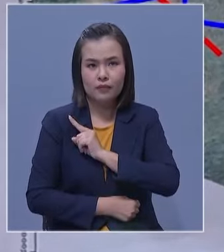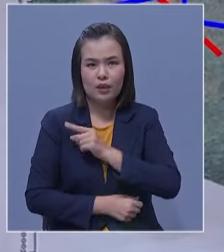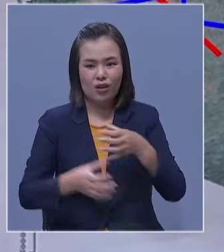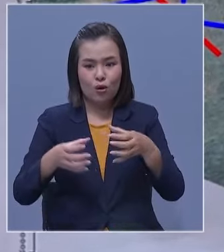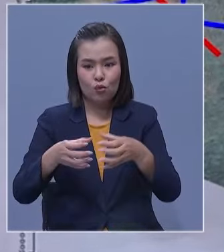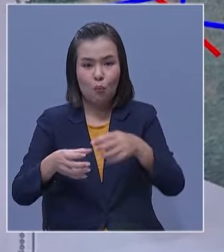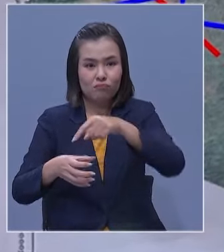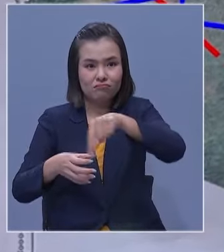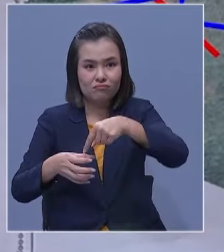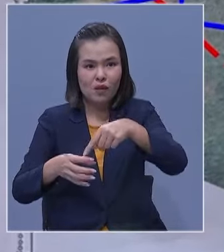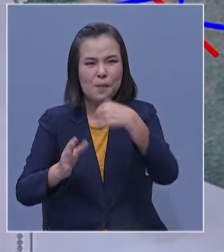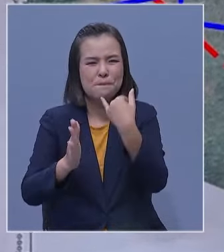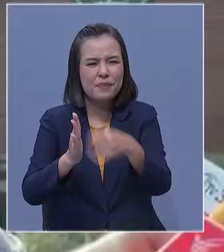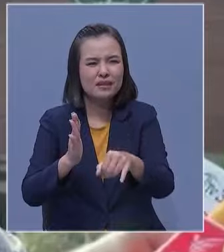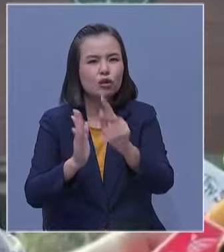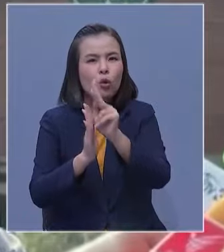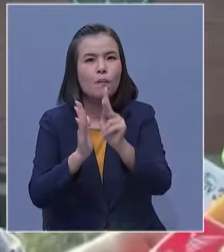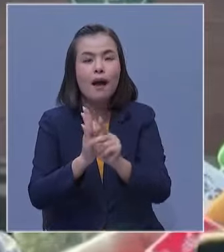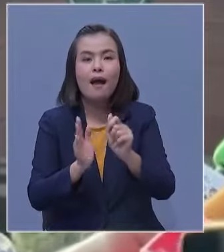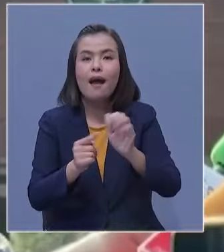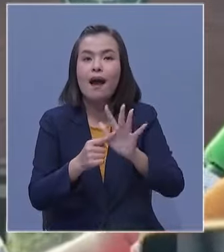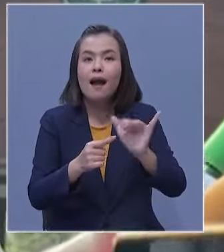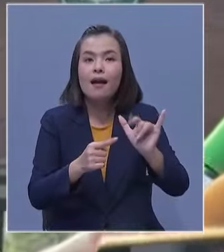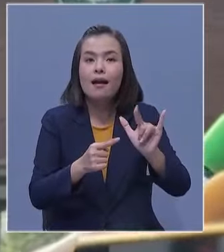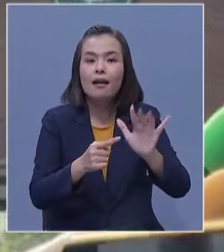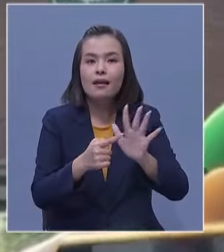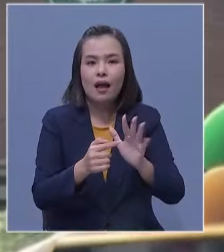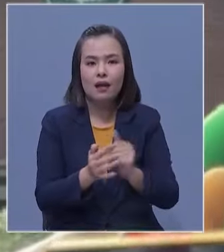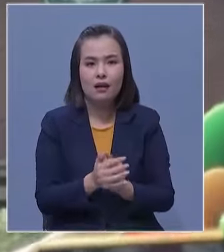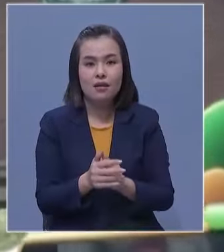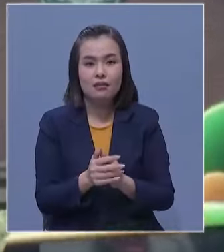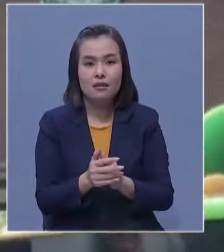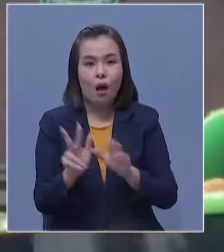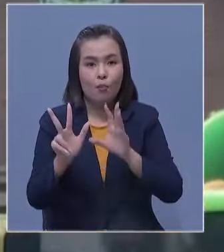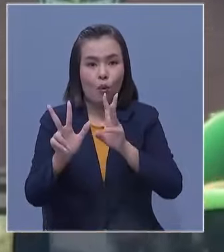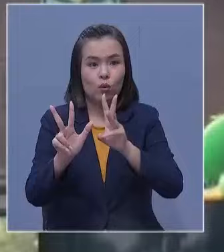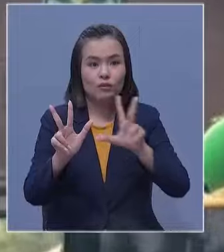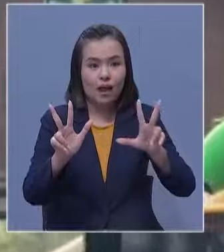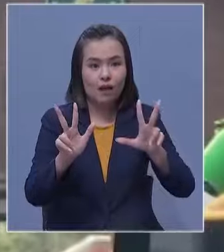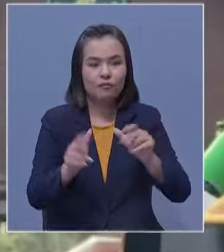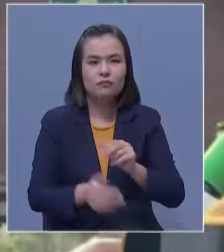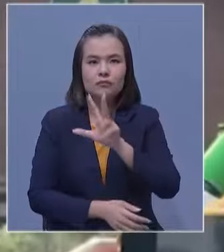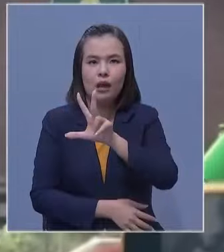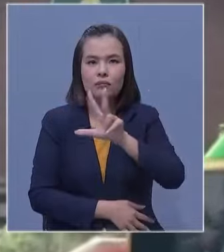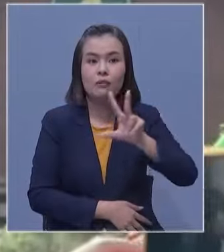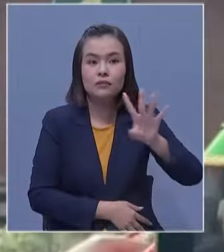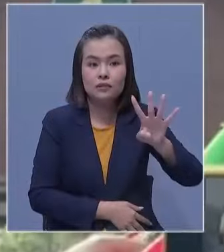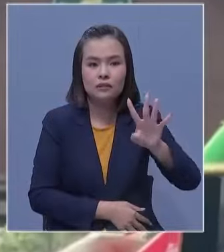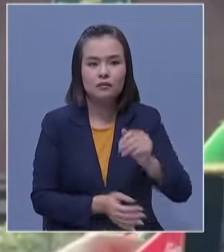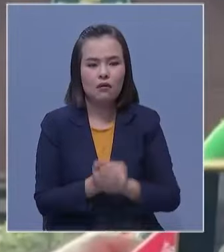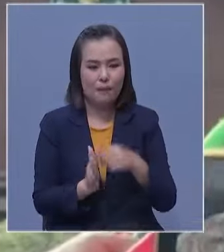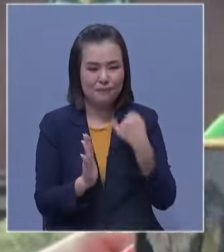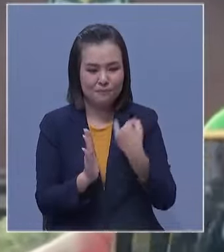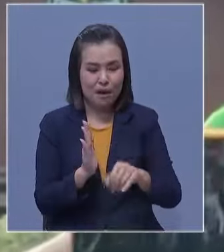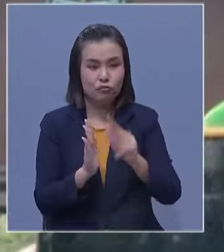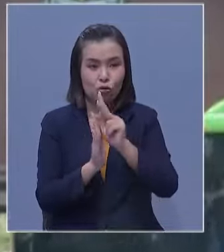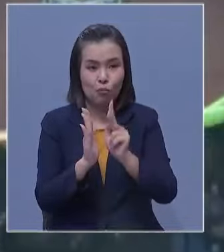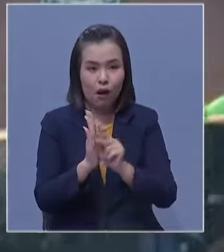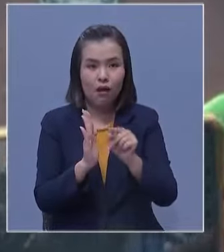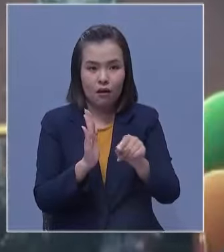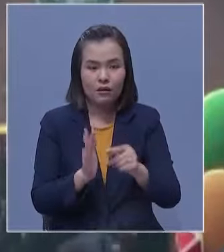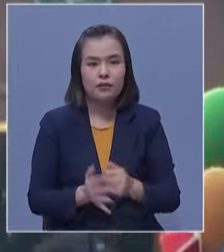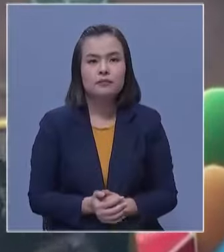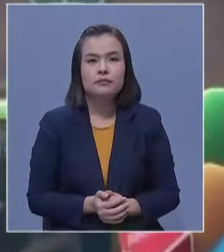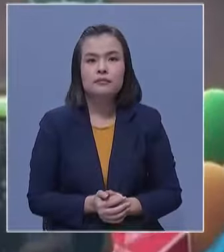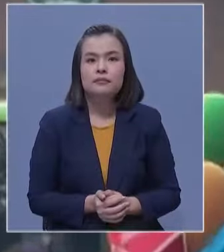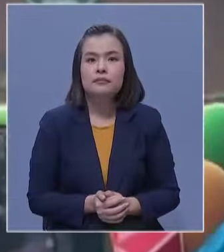พวกมีความผิดตามประมวลกฎหมายอาญามาตรา 363และมาตรา 334ขณะที่กรณีนี้นะครับ